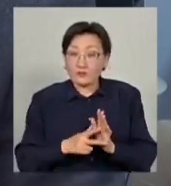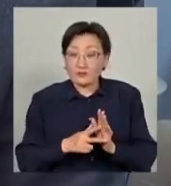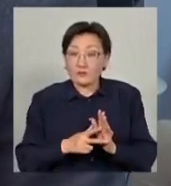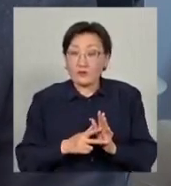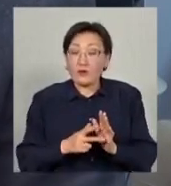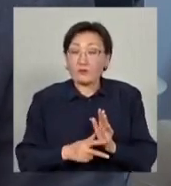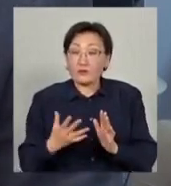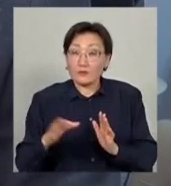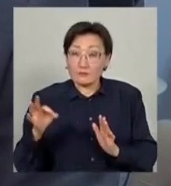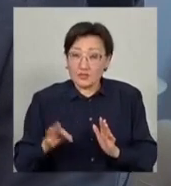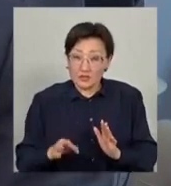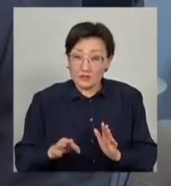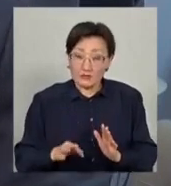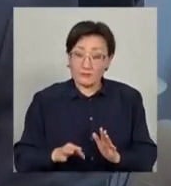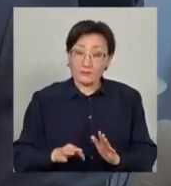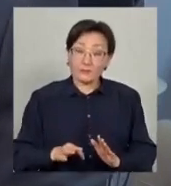80-85%,